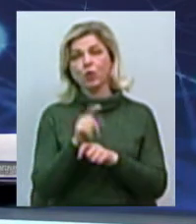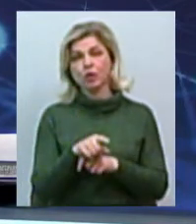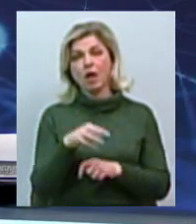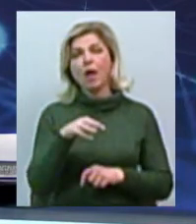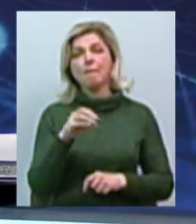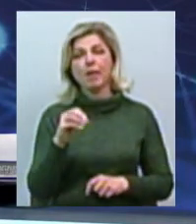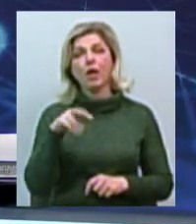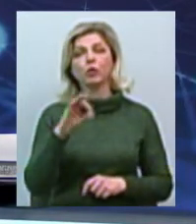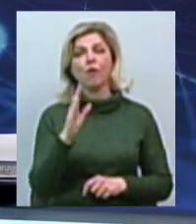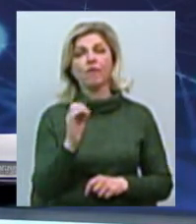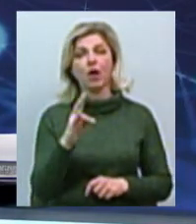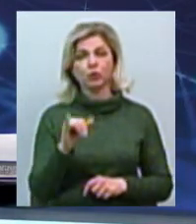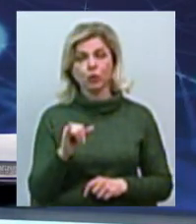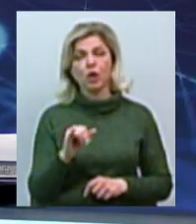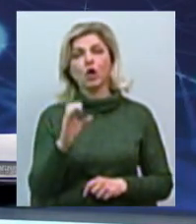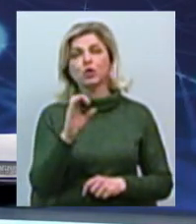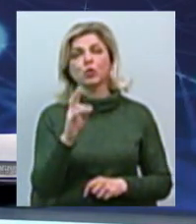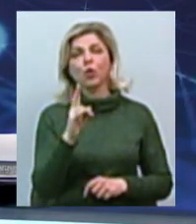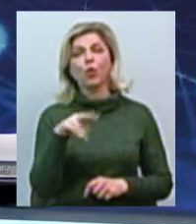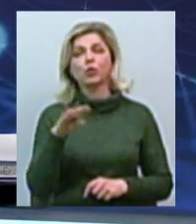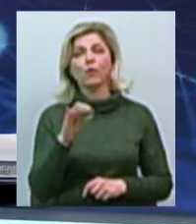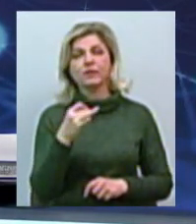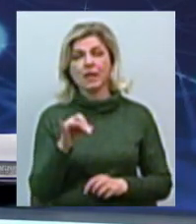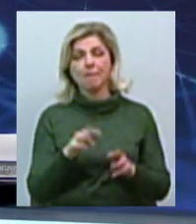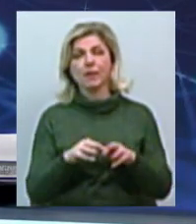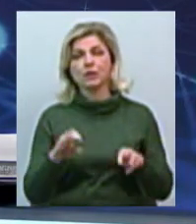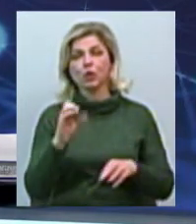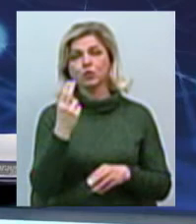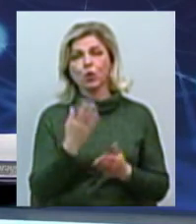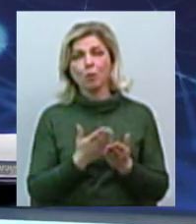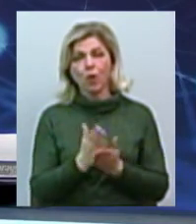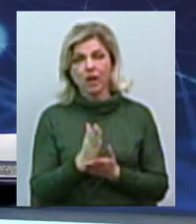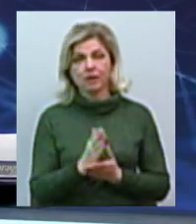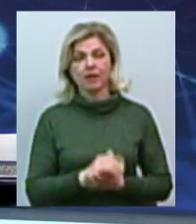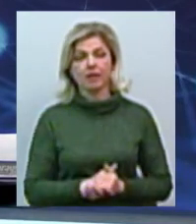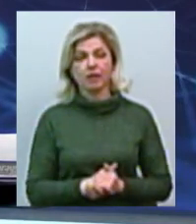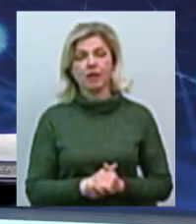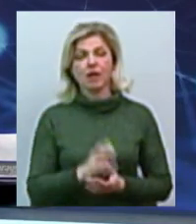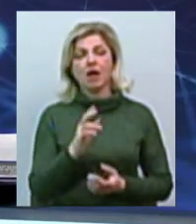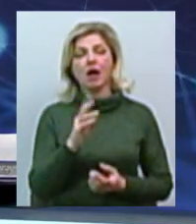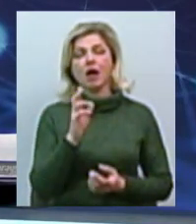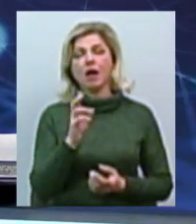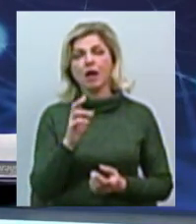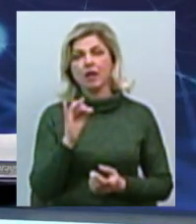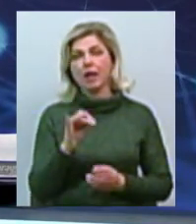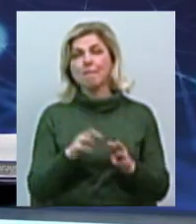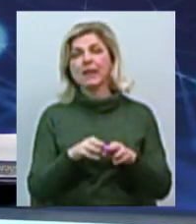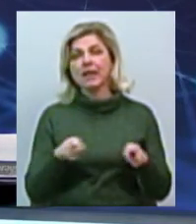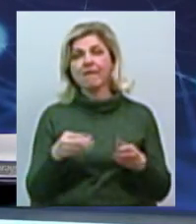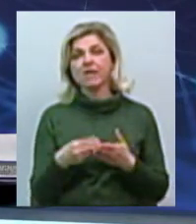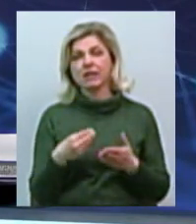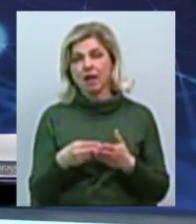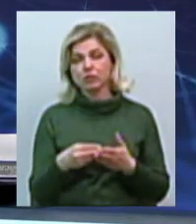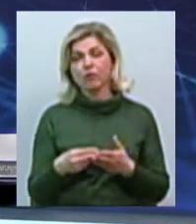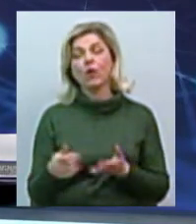Милованову, Соколовський, це міністр соціальної політики, да? І Маркаровій, міністру фінансів,